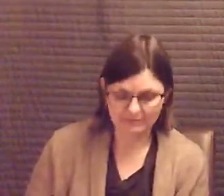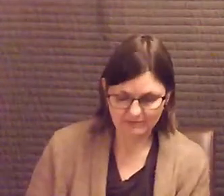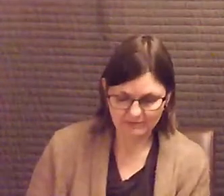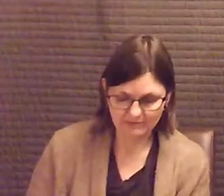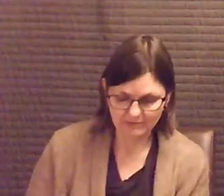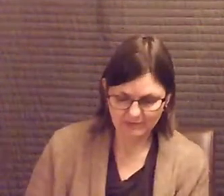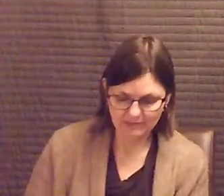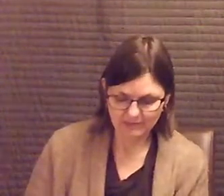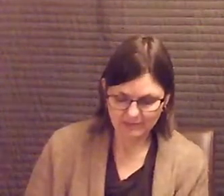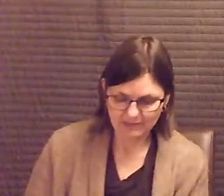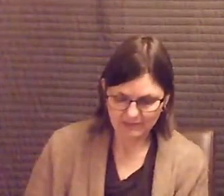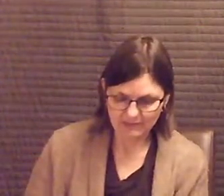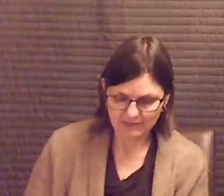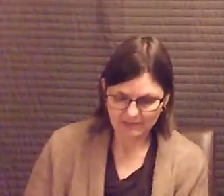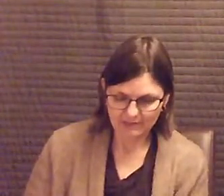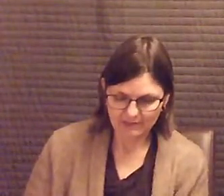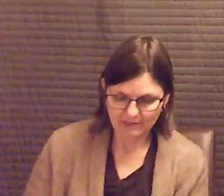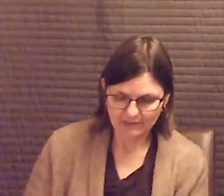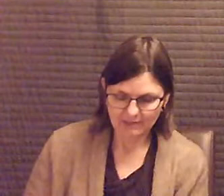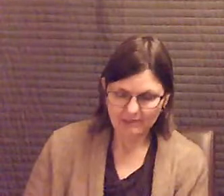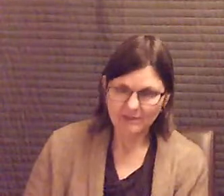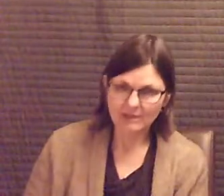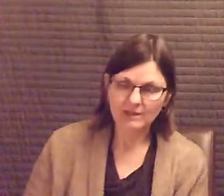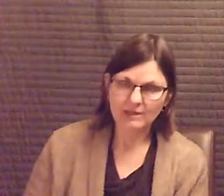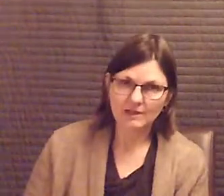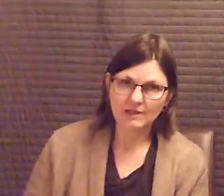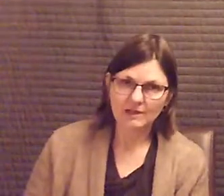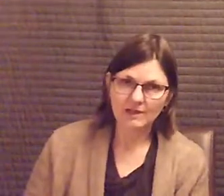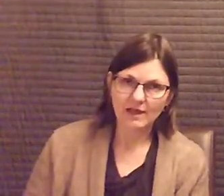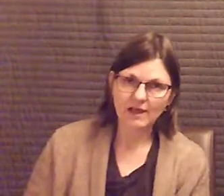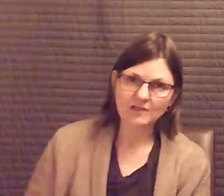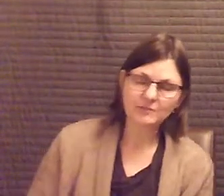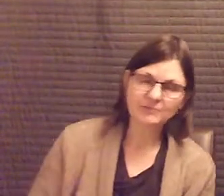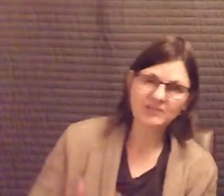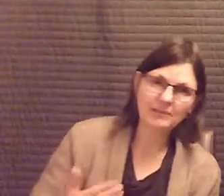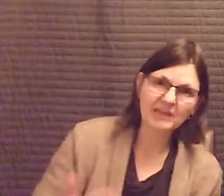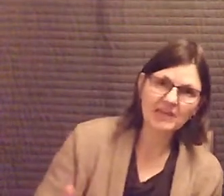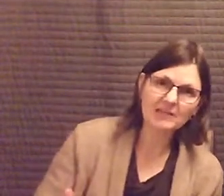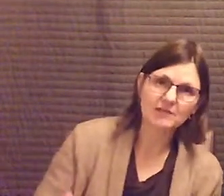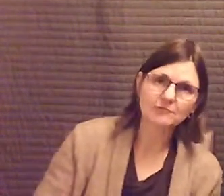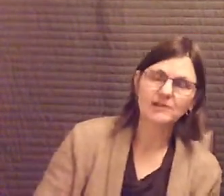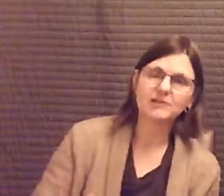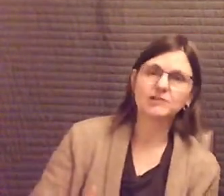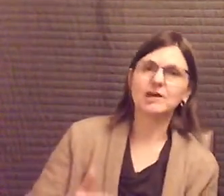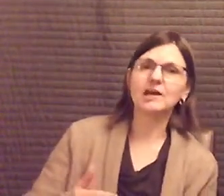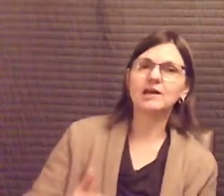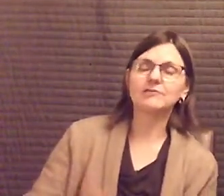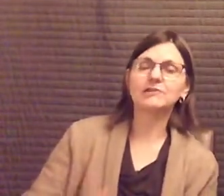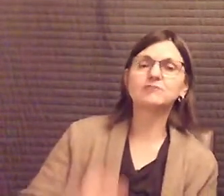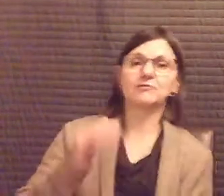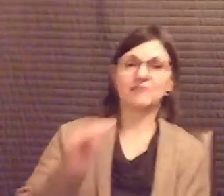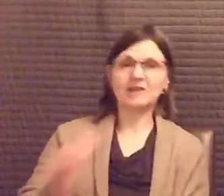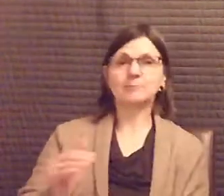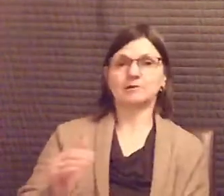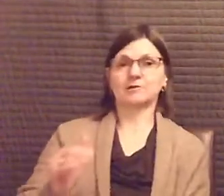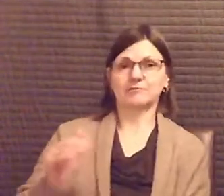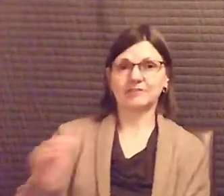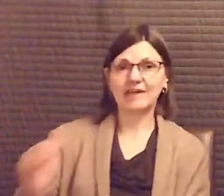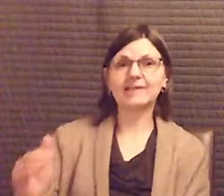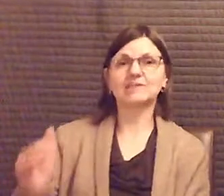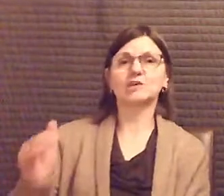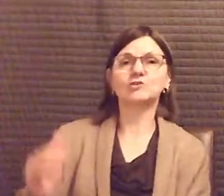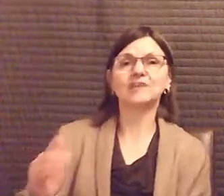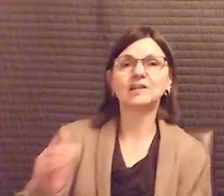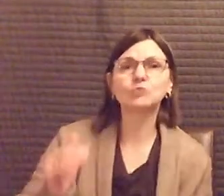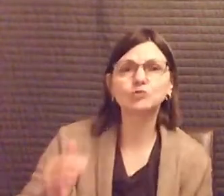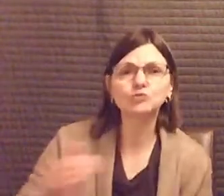punt van rejecting those who was that' wel als ze zich bekeren van van het verwerpen van